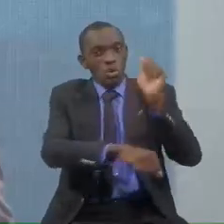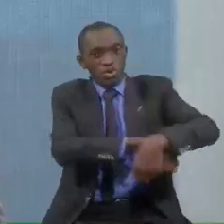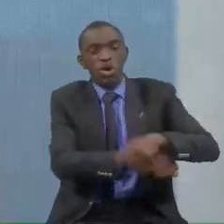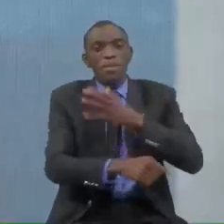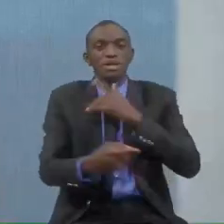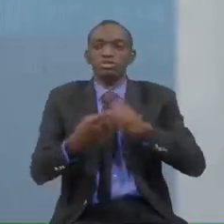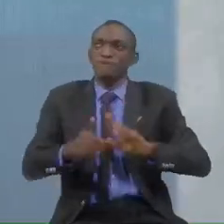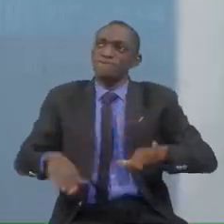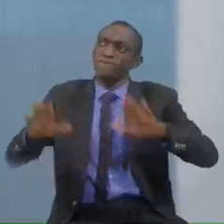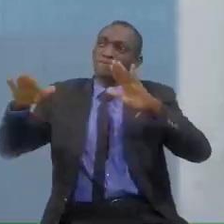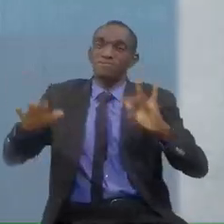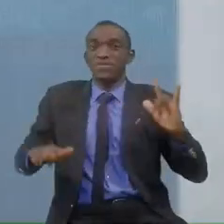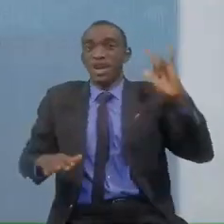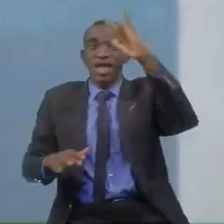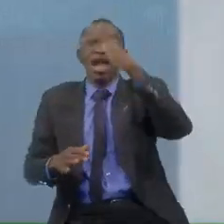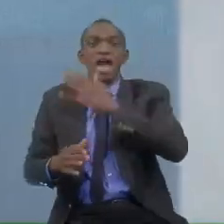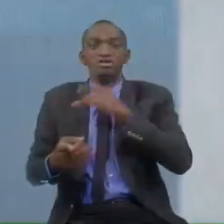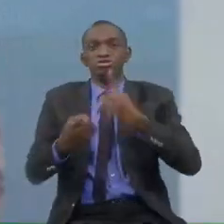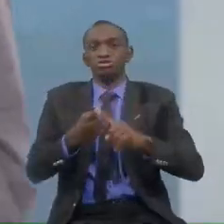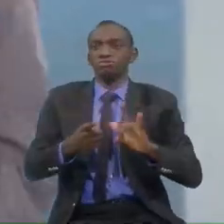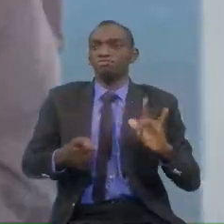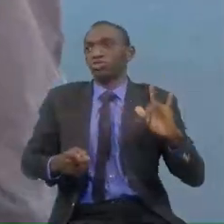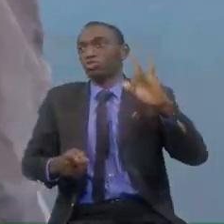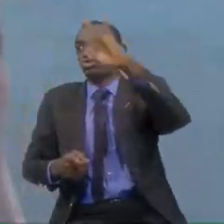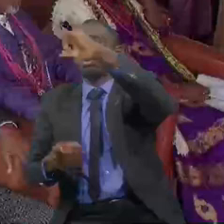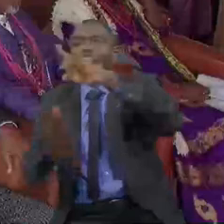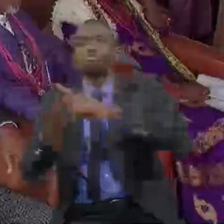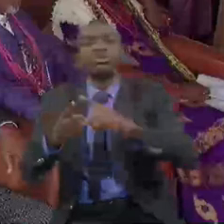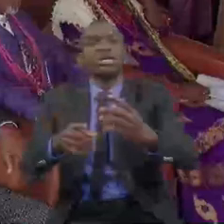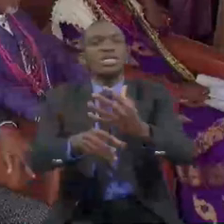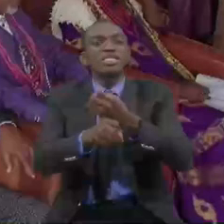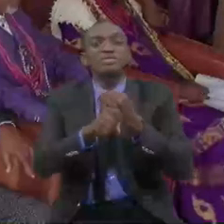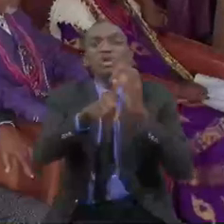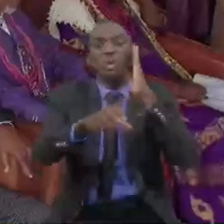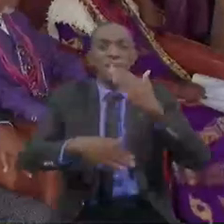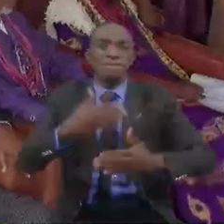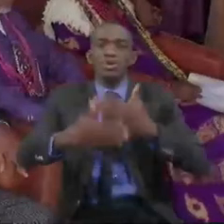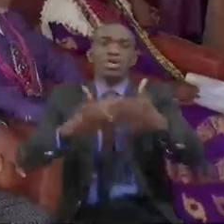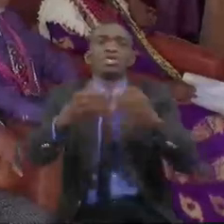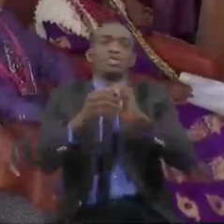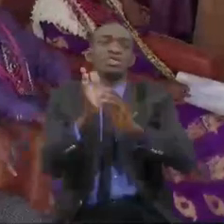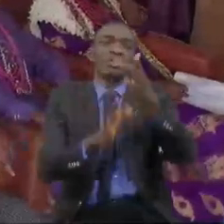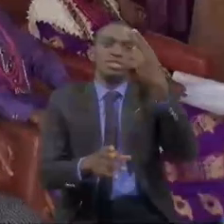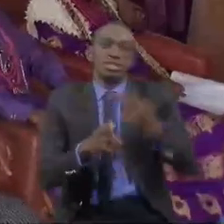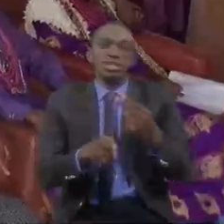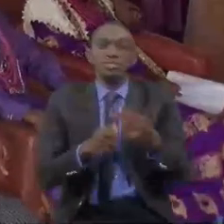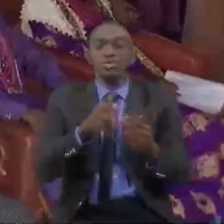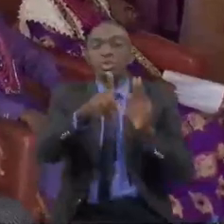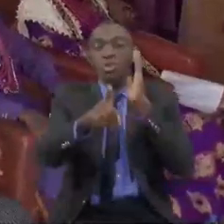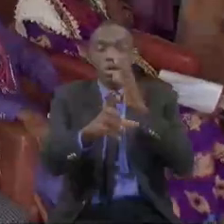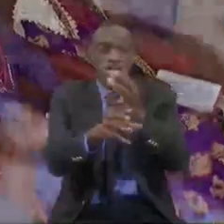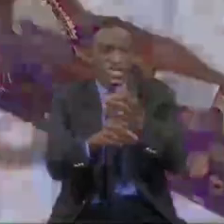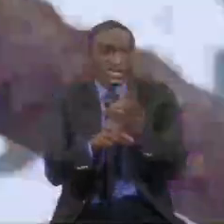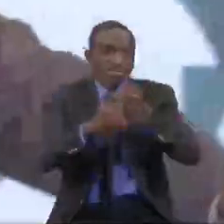prendre l'envol, de poursuivre, de progresser. Vous allez progresser au nom de Jésus-Christ. Vous recevrez